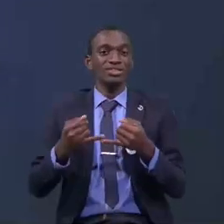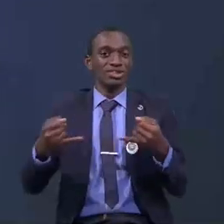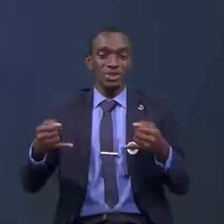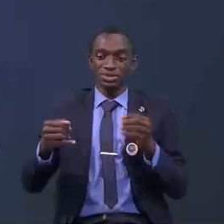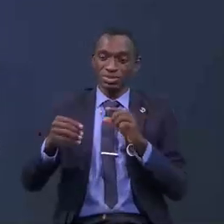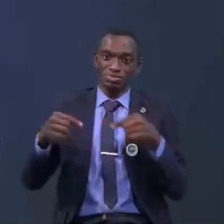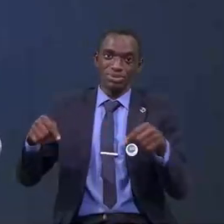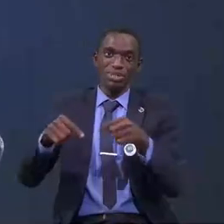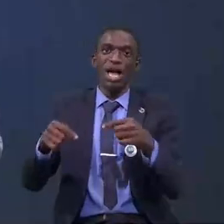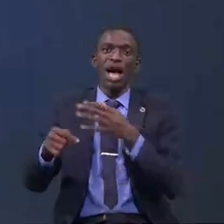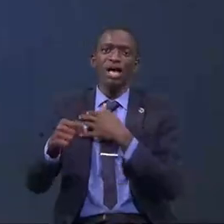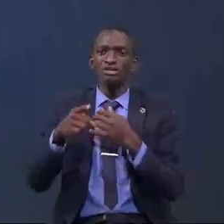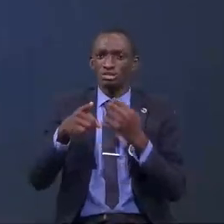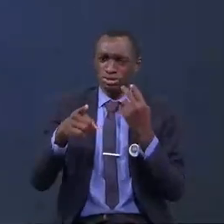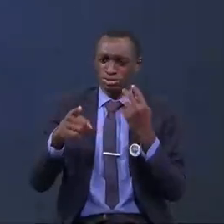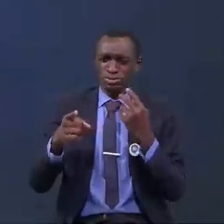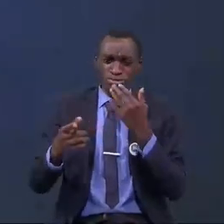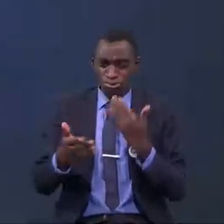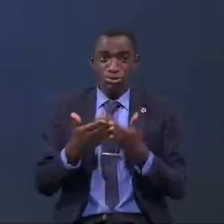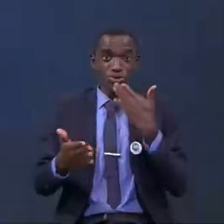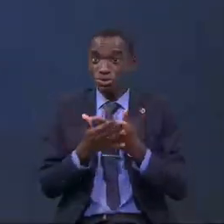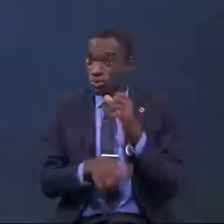même tes soi-disant bonnes œuvres,